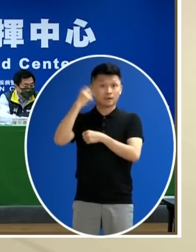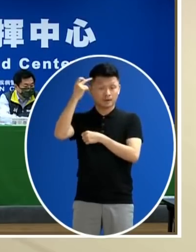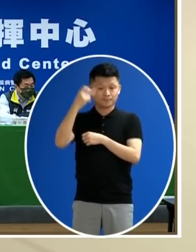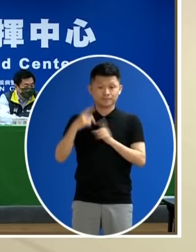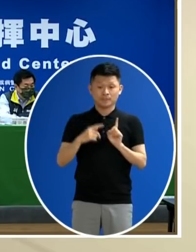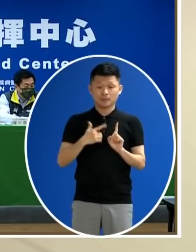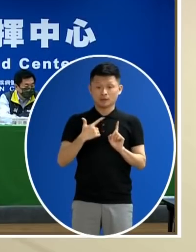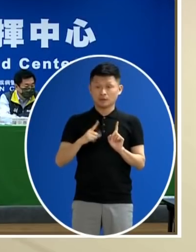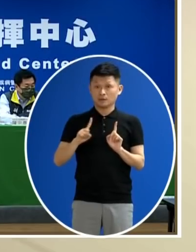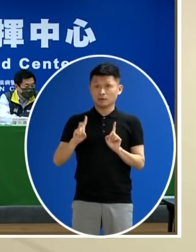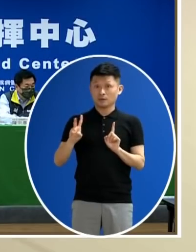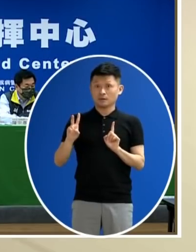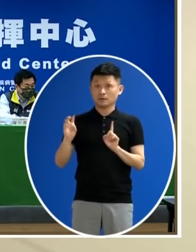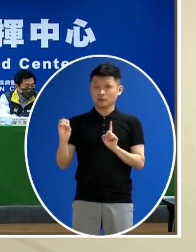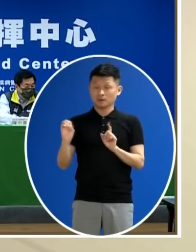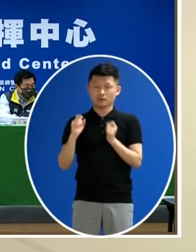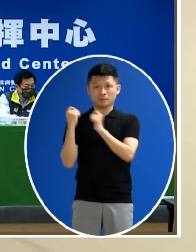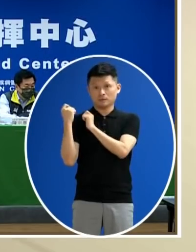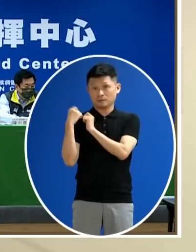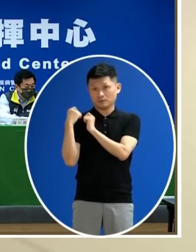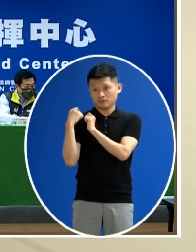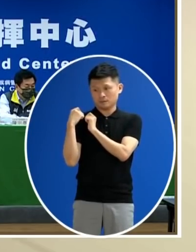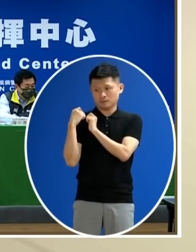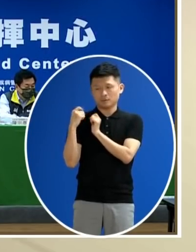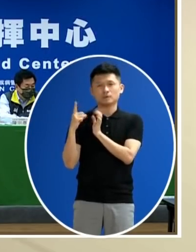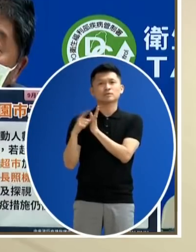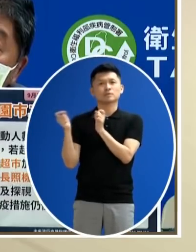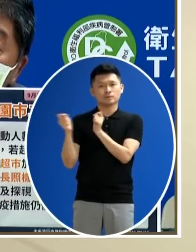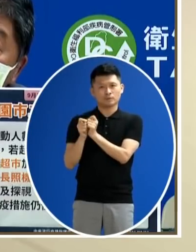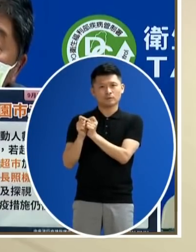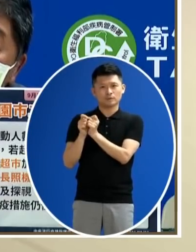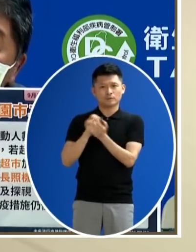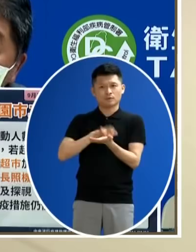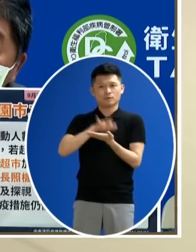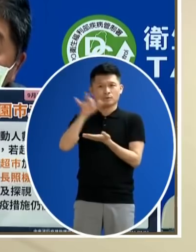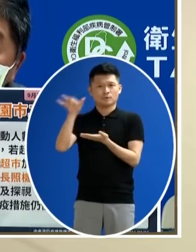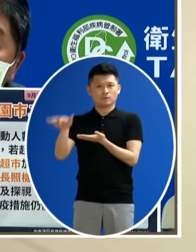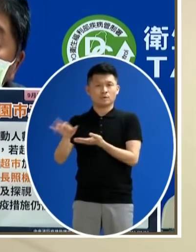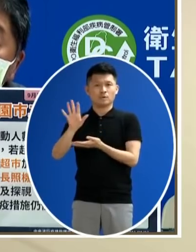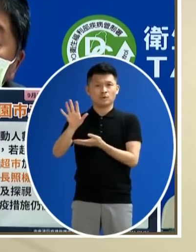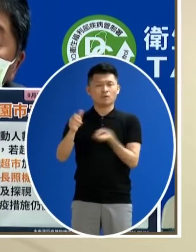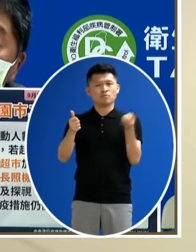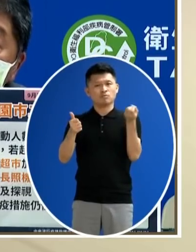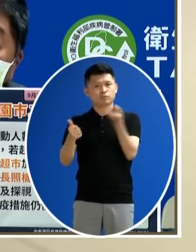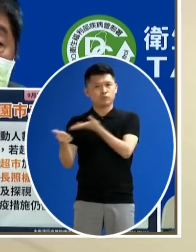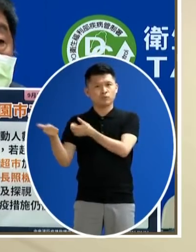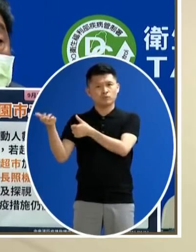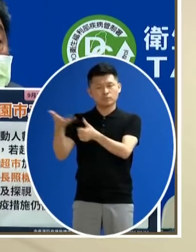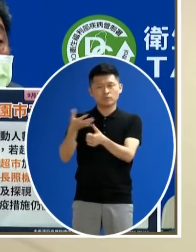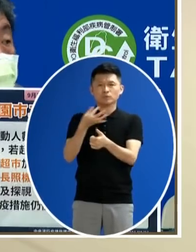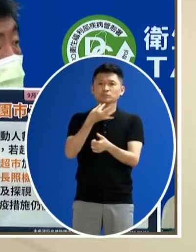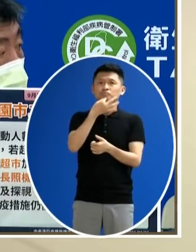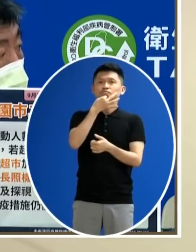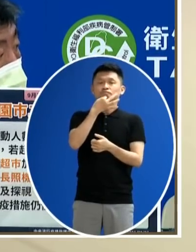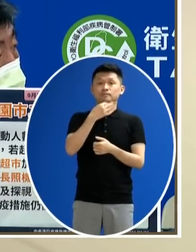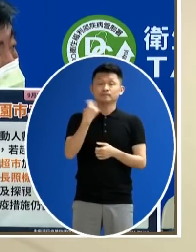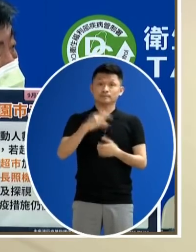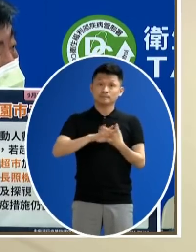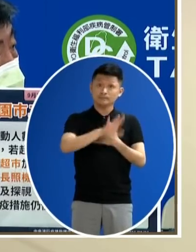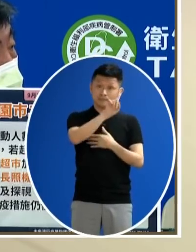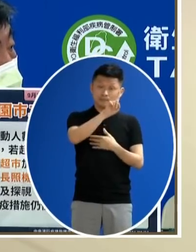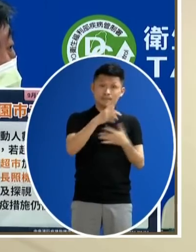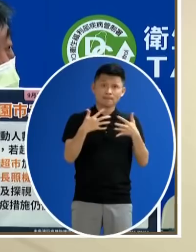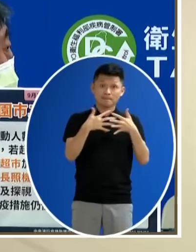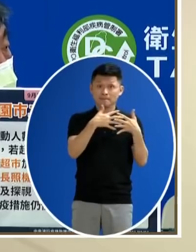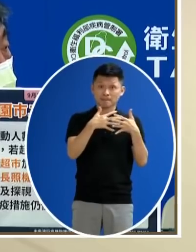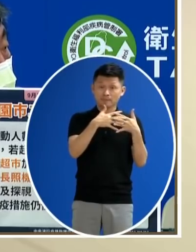12120是比较近的，的时间在，所以我们这两个有互相传染的可能性。但另外一个从美国研